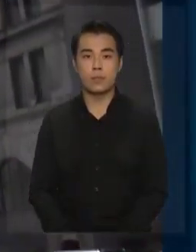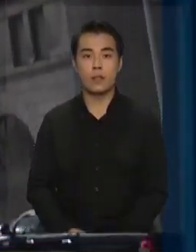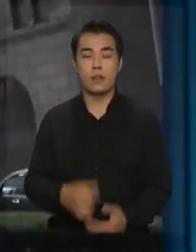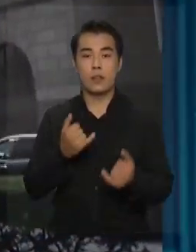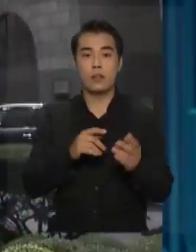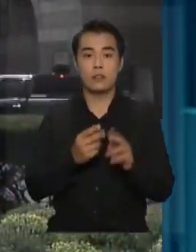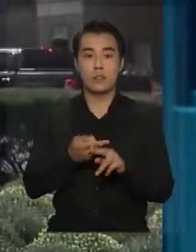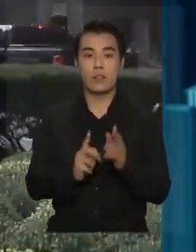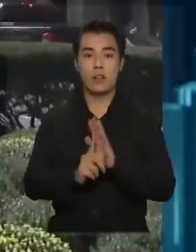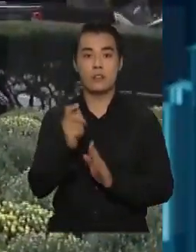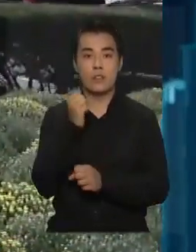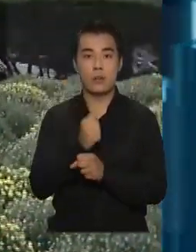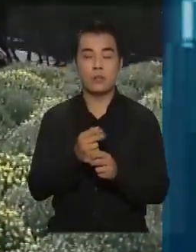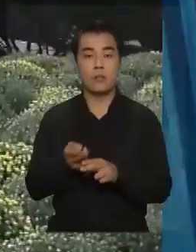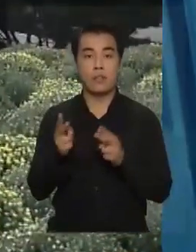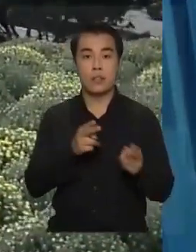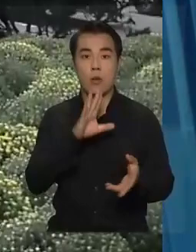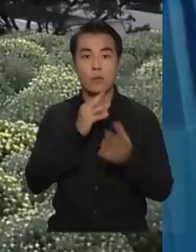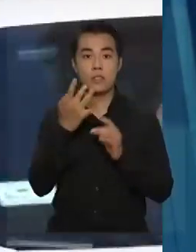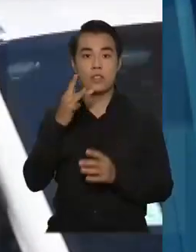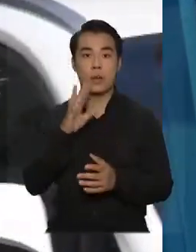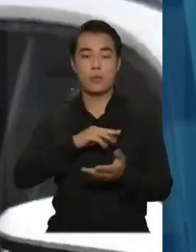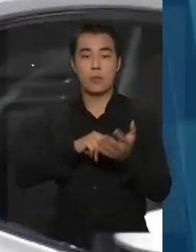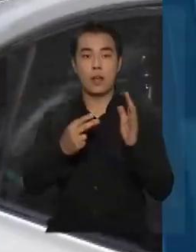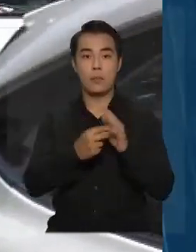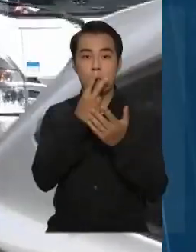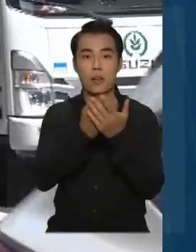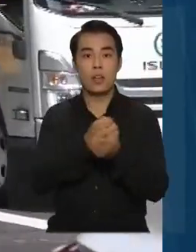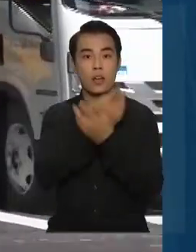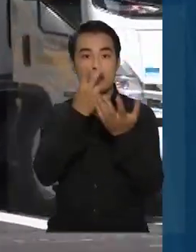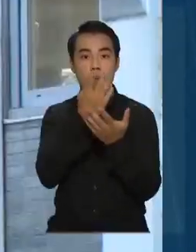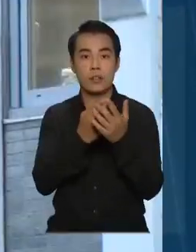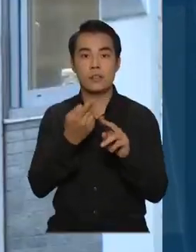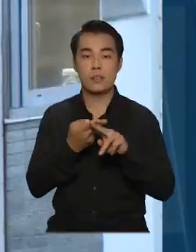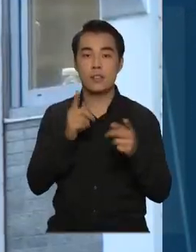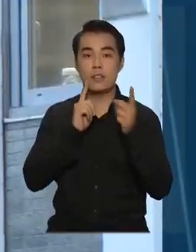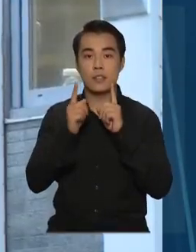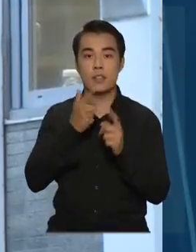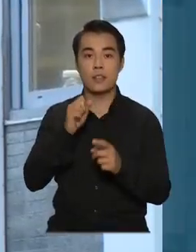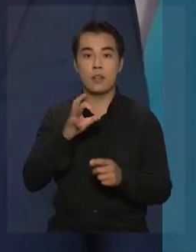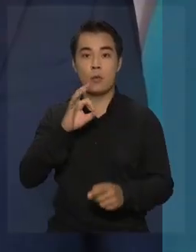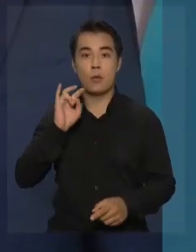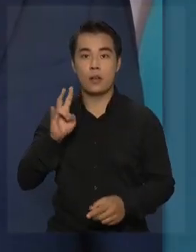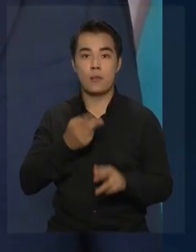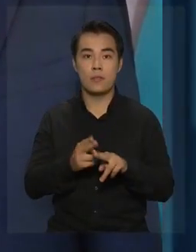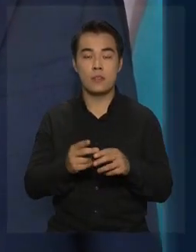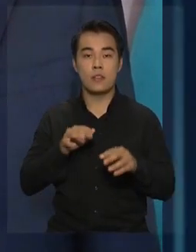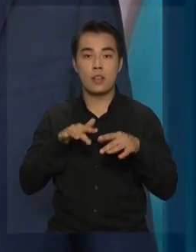Начался рабочий визит главы государства в США. Программа насыщенная, от выступления на сессии Генеральной Ассамблеи ООН до деловых